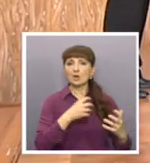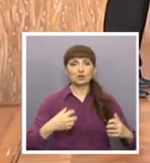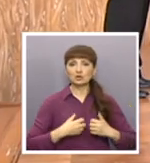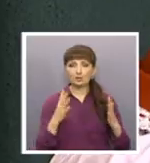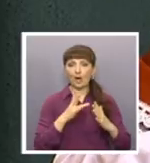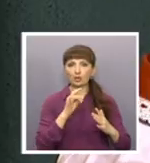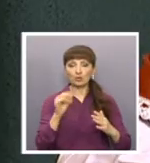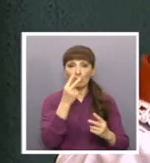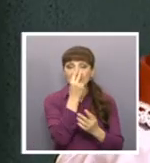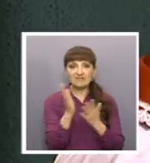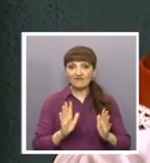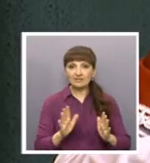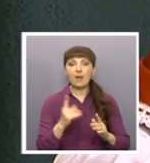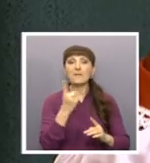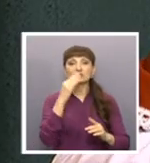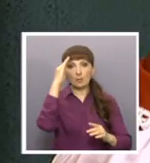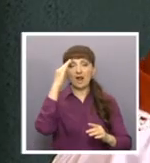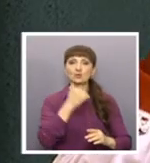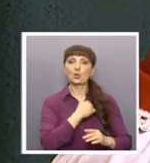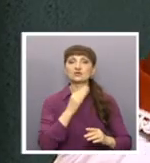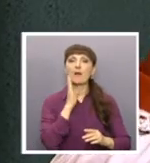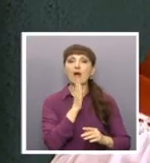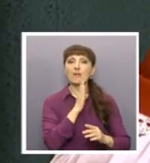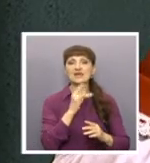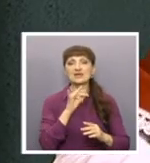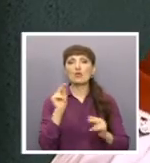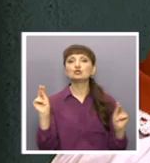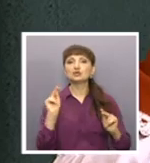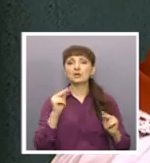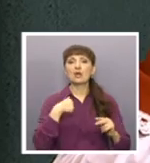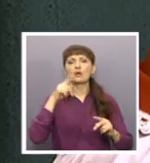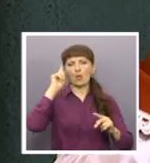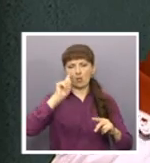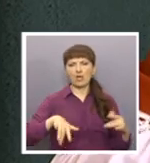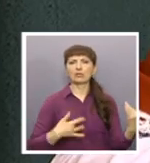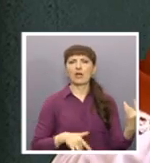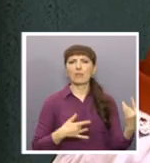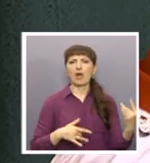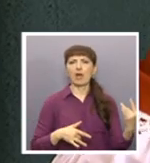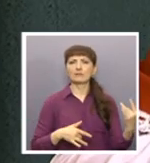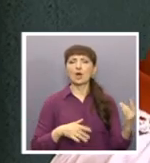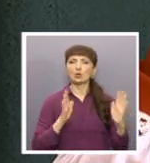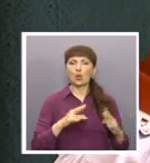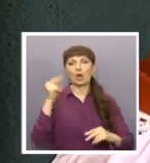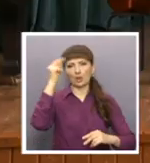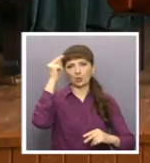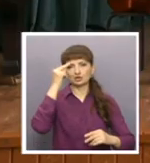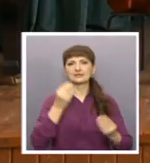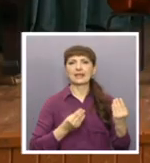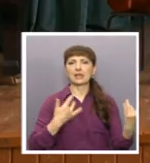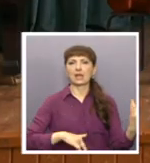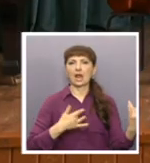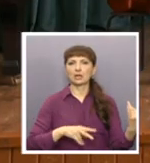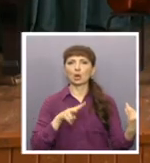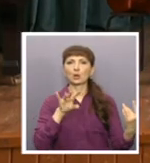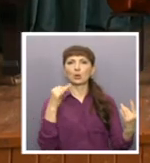ноты, которых он не видит. Первое, что мальчик заявил своему учителю – «Я умею держать домбру в руках. Осталось только научиться играть кюй». И